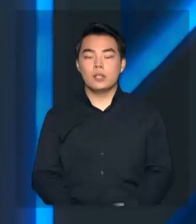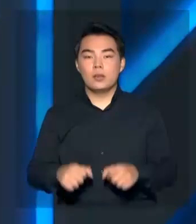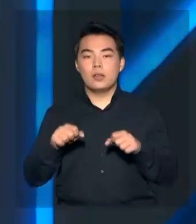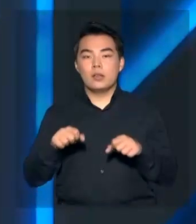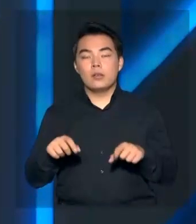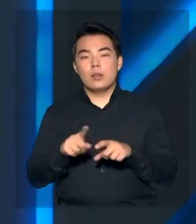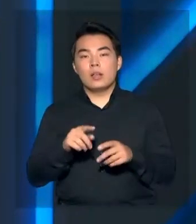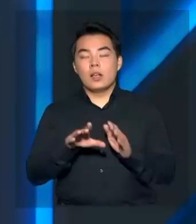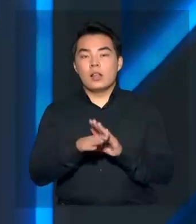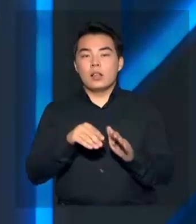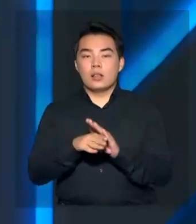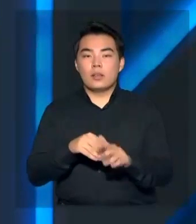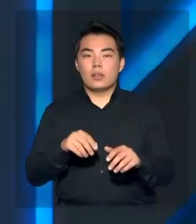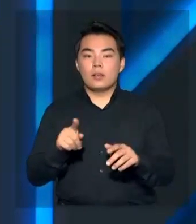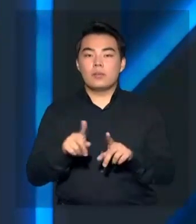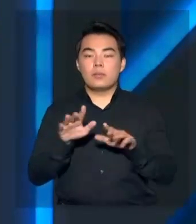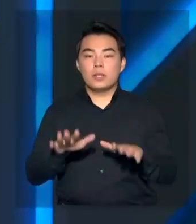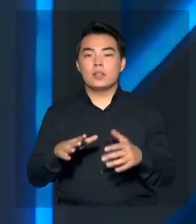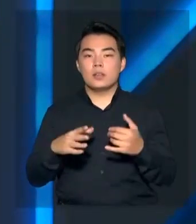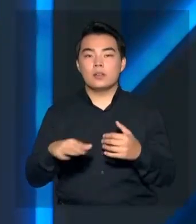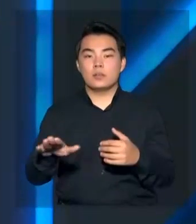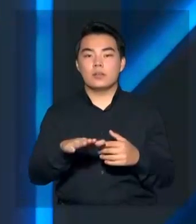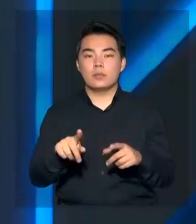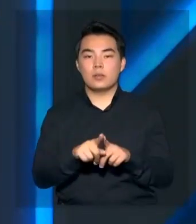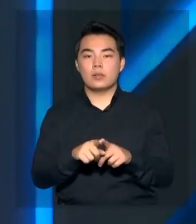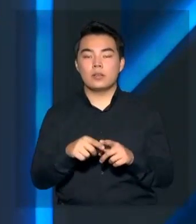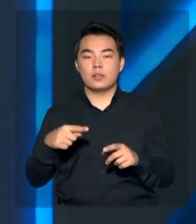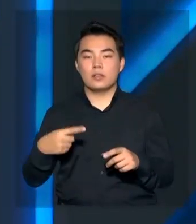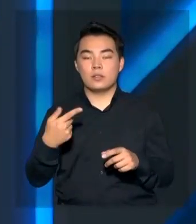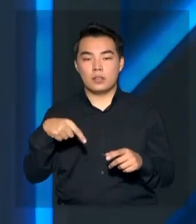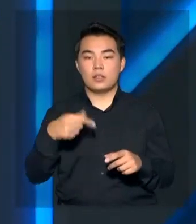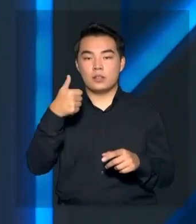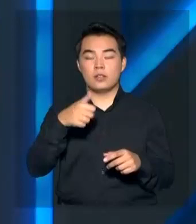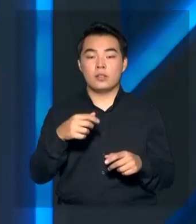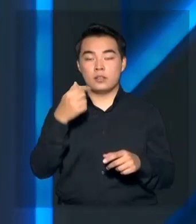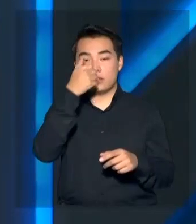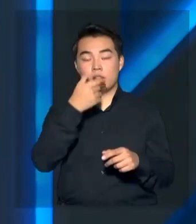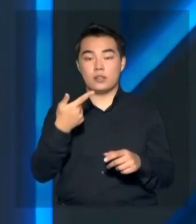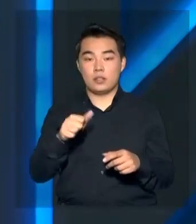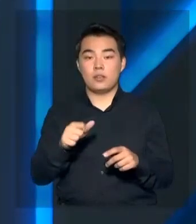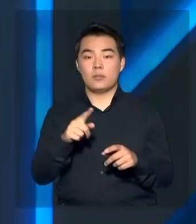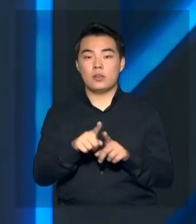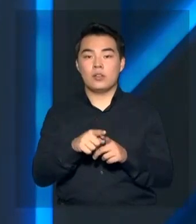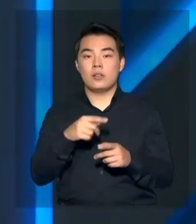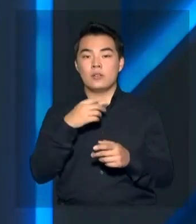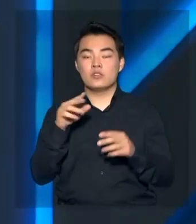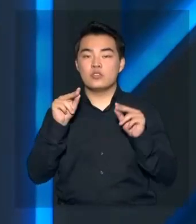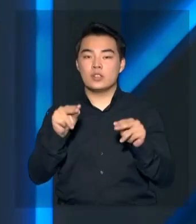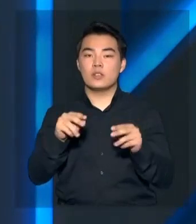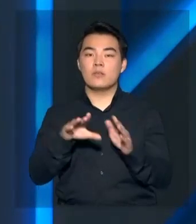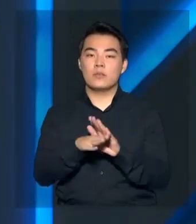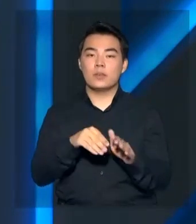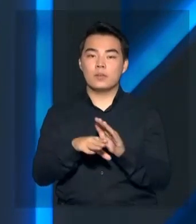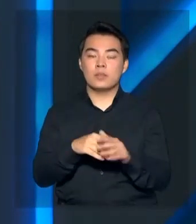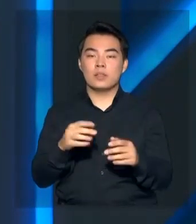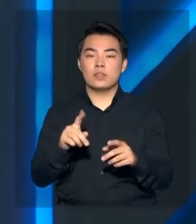Правила голосования на избирательных участках все эти недели разъясняют казахстанцам юристы штаба «За честные выборы». За